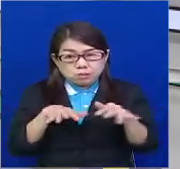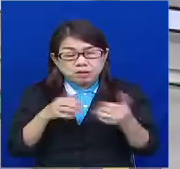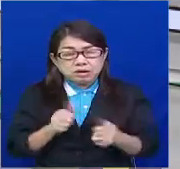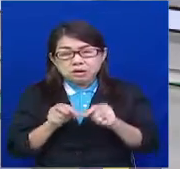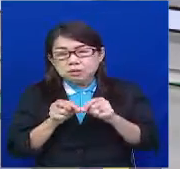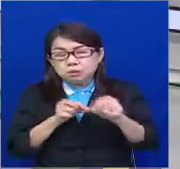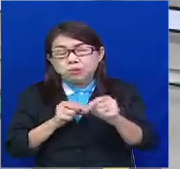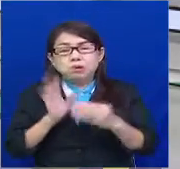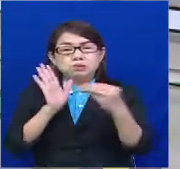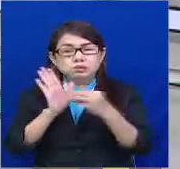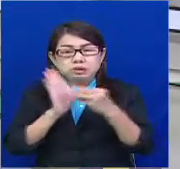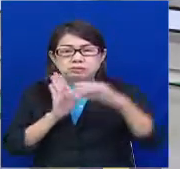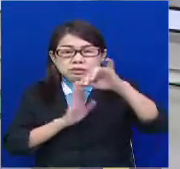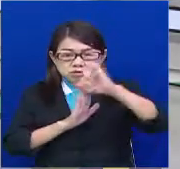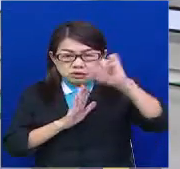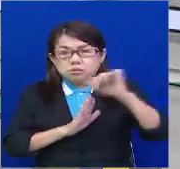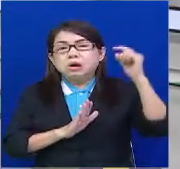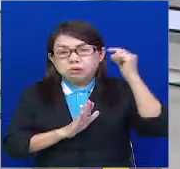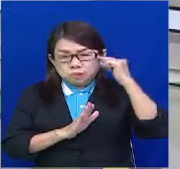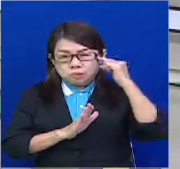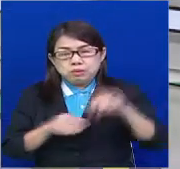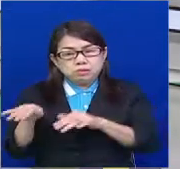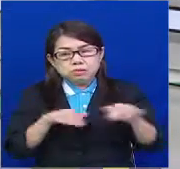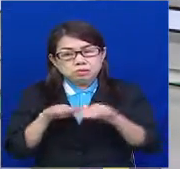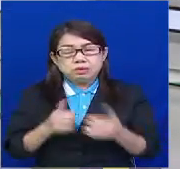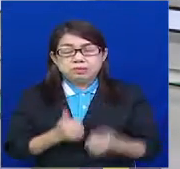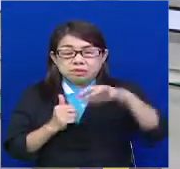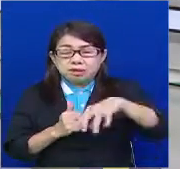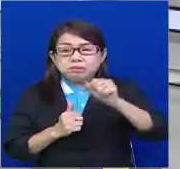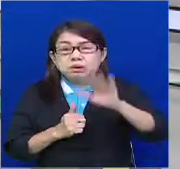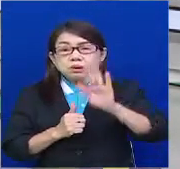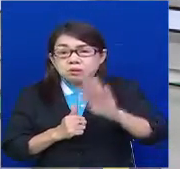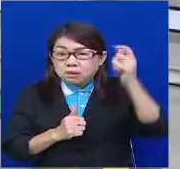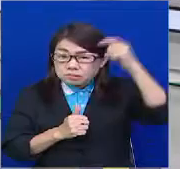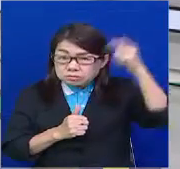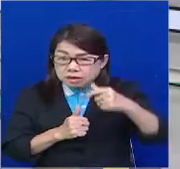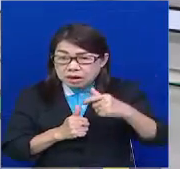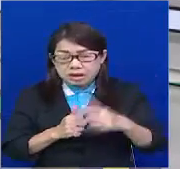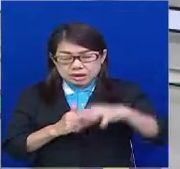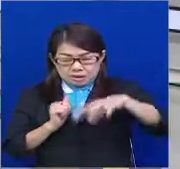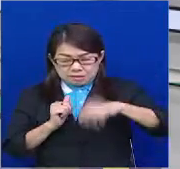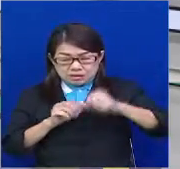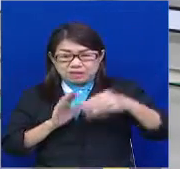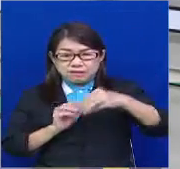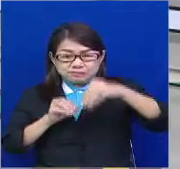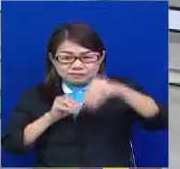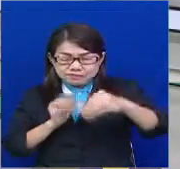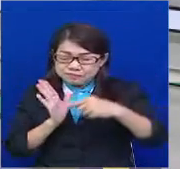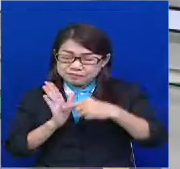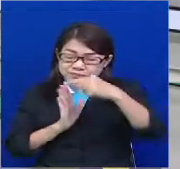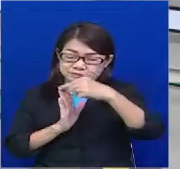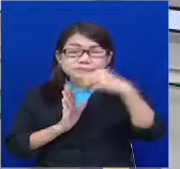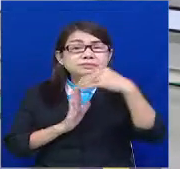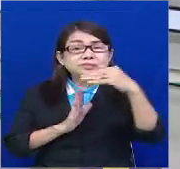แล้วก็ที่จังหวัดเชียงใหม่ด้วยครับผมมืองเมธิรานี่อยู่ช่วงระหว่างทางกรุงเบีอแล้วก็เอ่อทางตอนเหนือของเบีอนะครับ